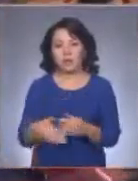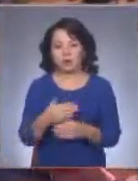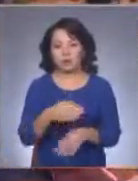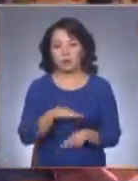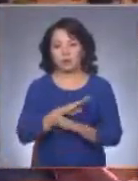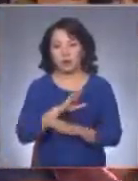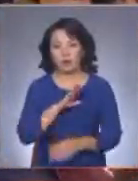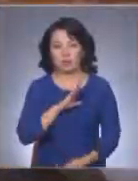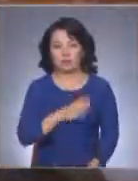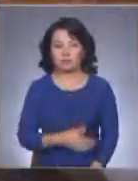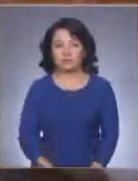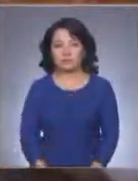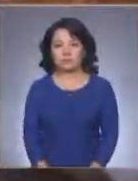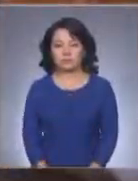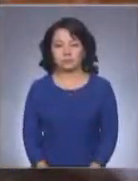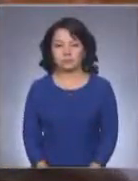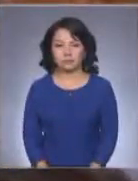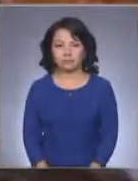жұтқан.